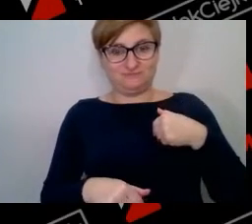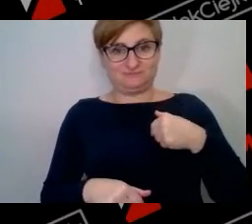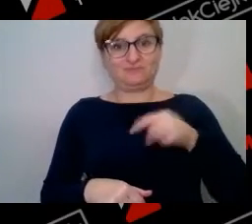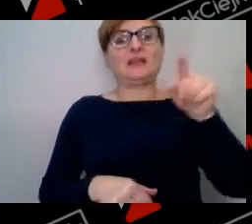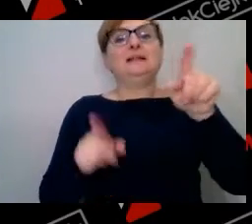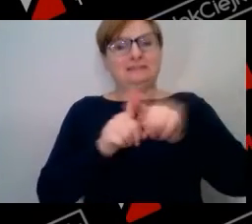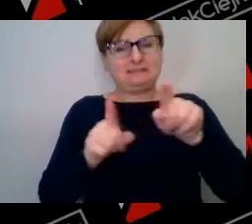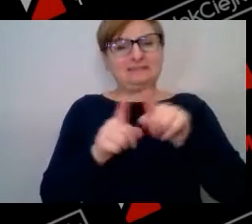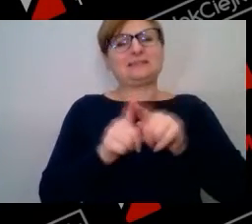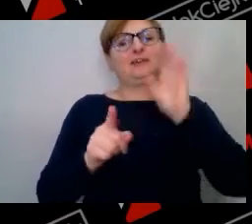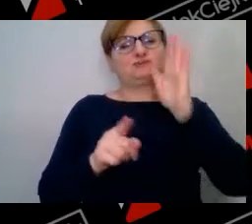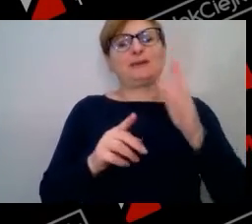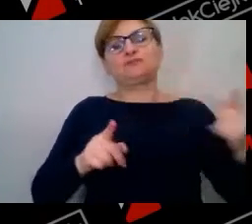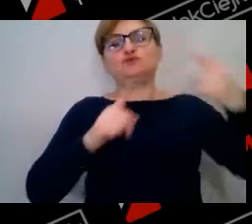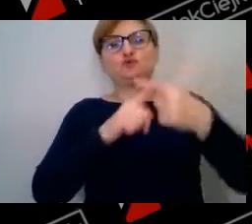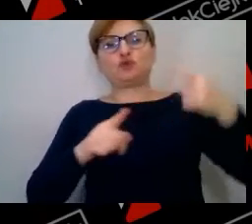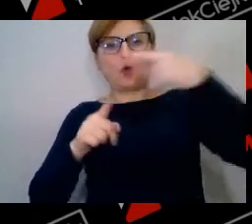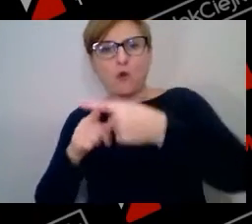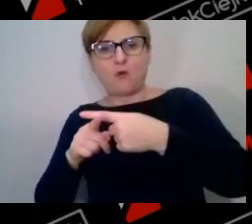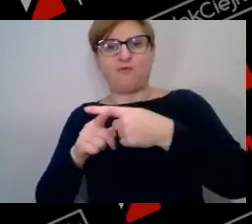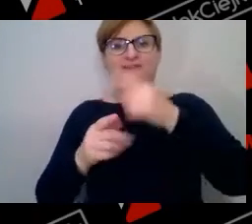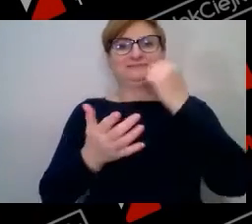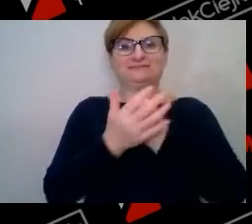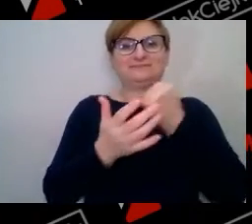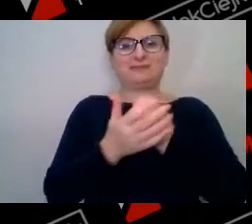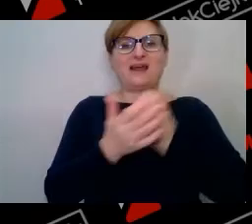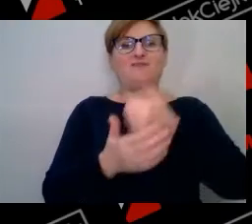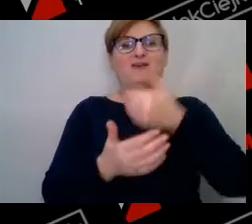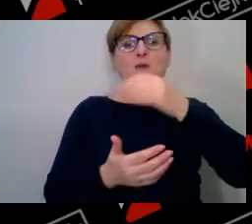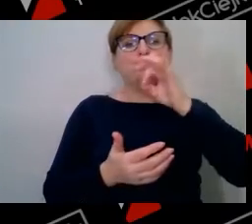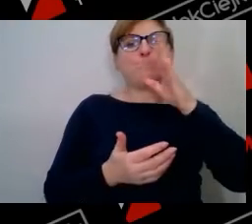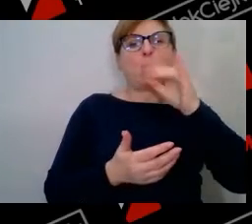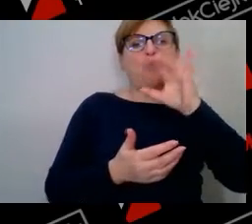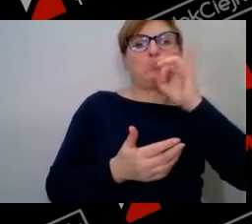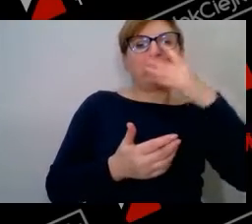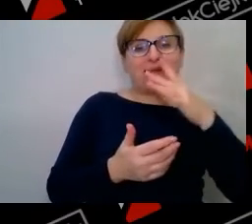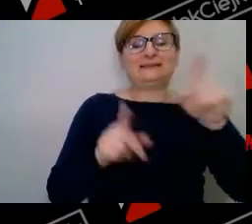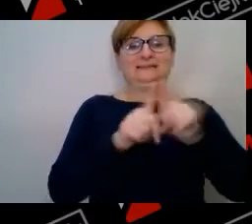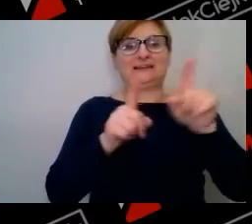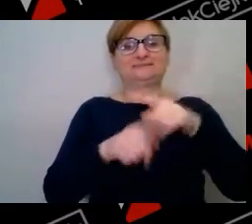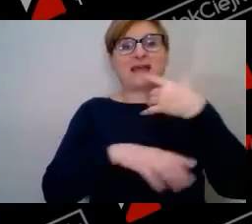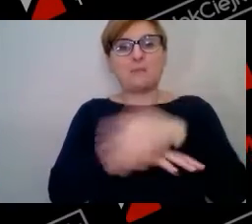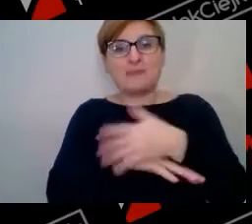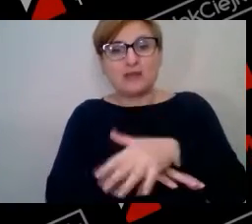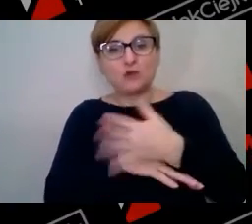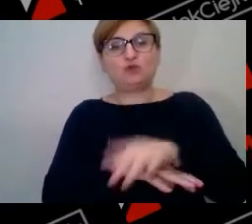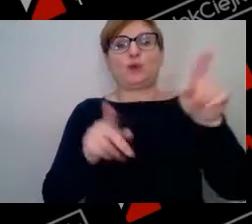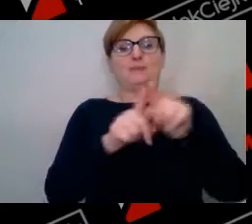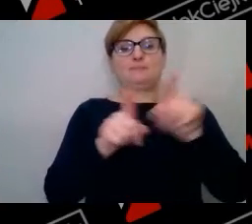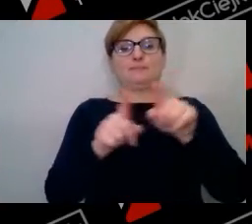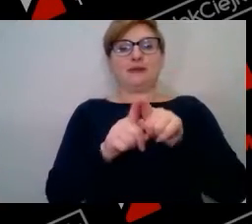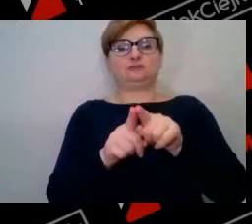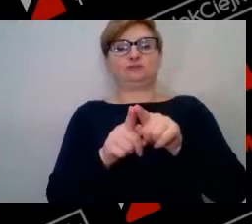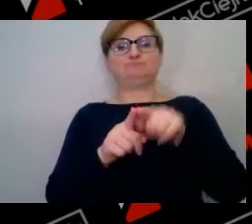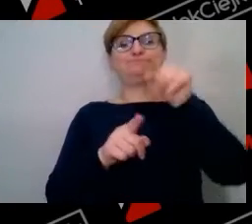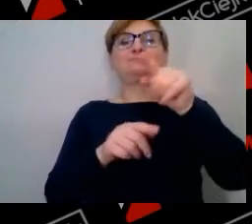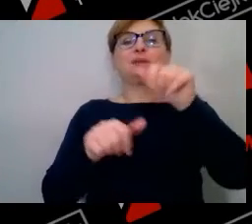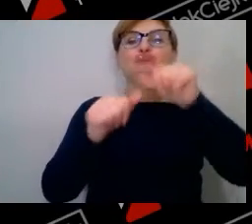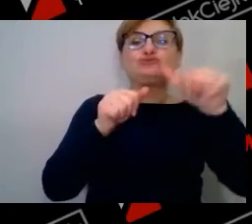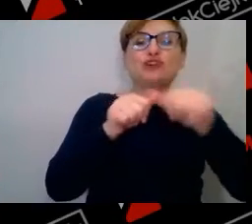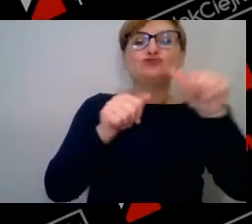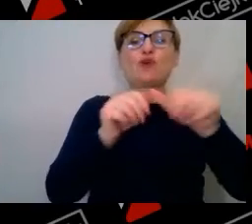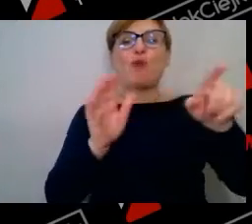Rozszerzymy także te postulaty o kwestie mobbingu, emerytur czy lepszych warunków mieszkaniowych. Żłobki i przedszkola dla wszystkich chętnych to sprawa